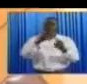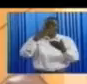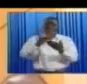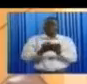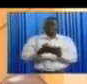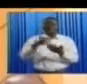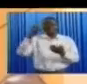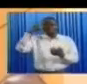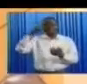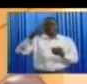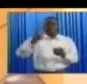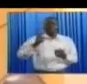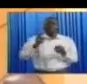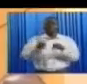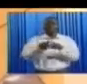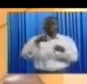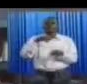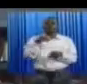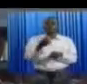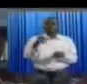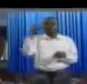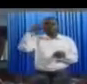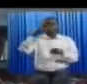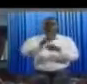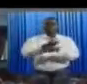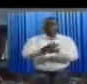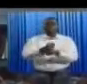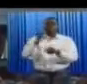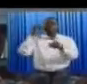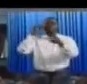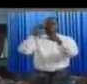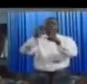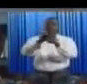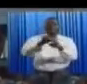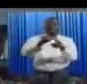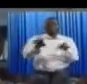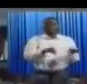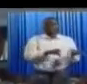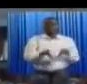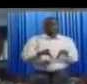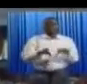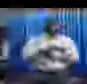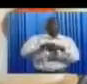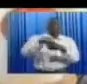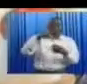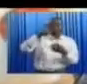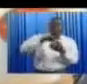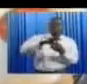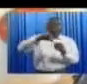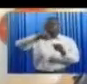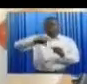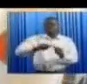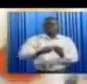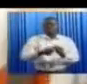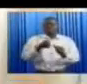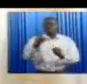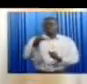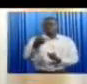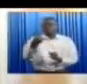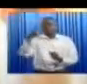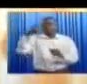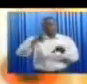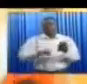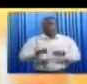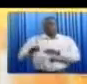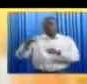l'ai dit, et notamment au niveau des activités qui sont menées. L'objectif de cette session est de faire en sorte que tout un chacun puisse maîtriser la démarche